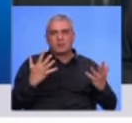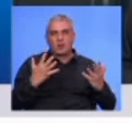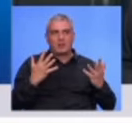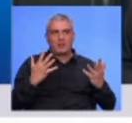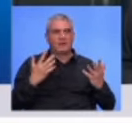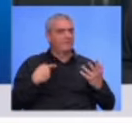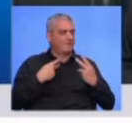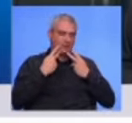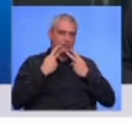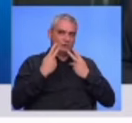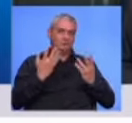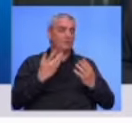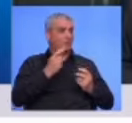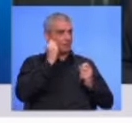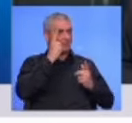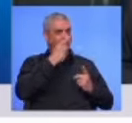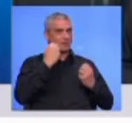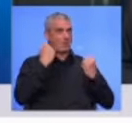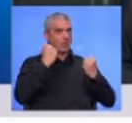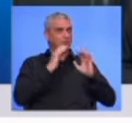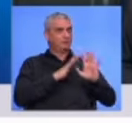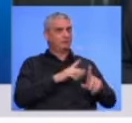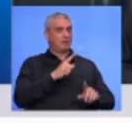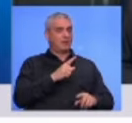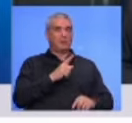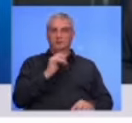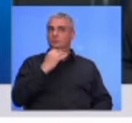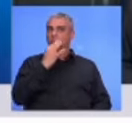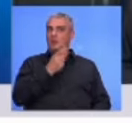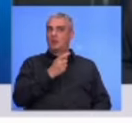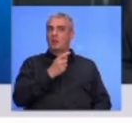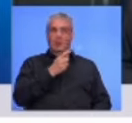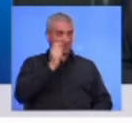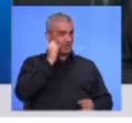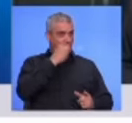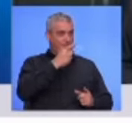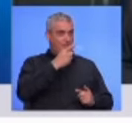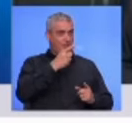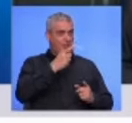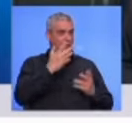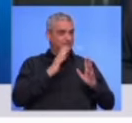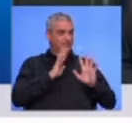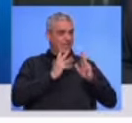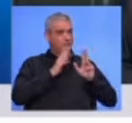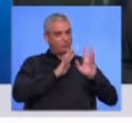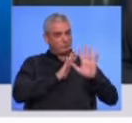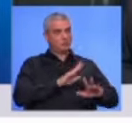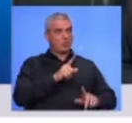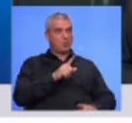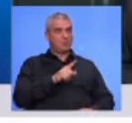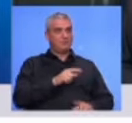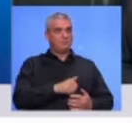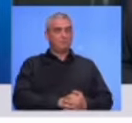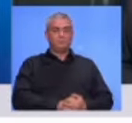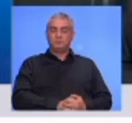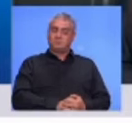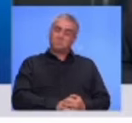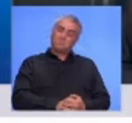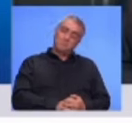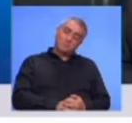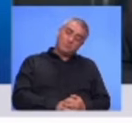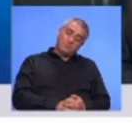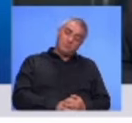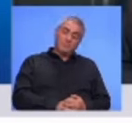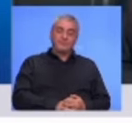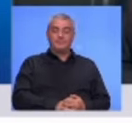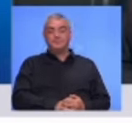תשובה על השאלה הזאת. הפתיע אותך עוצמת השנאה? וזה באמת, וזו שאלה... הפתיע אותך עוצמת השנאה? לא יכול להגיד